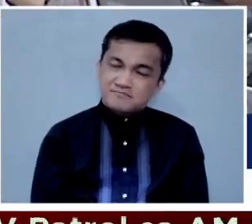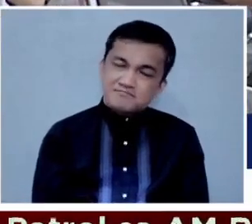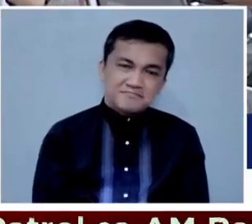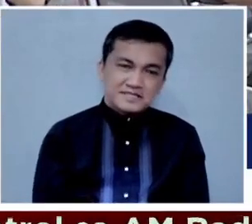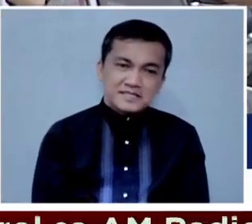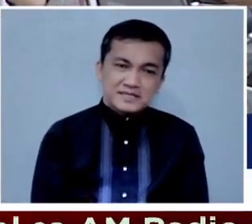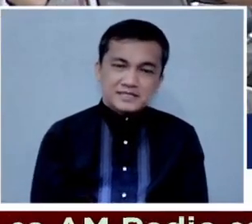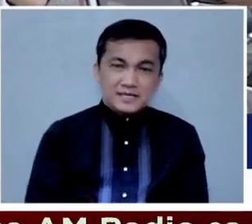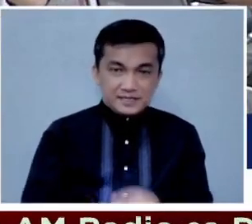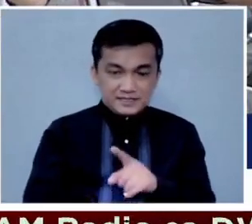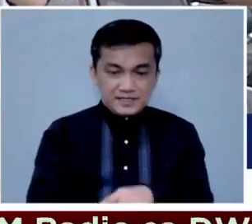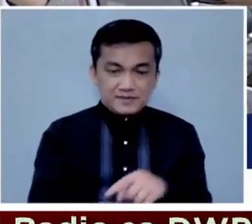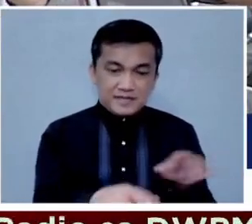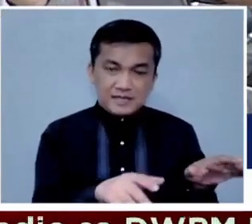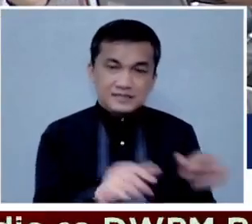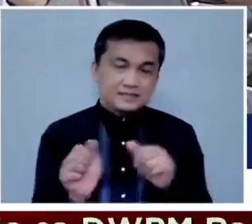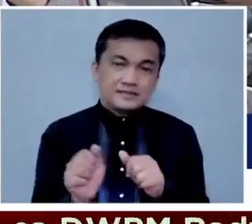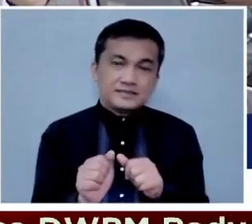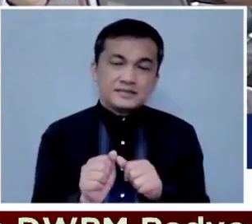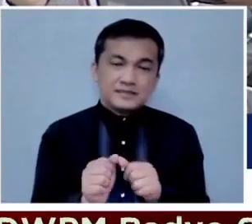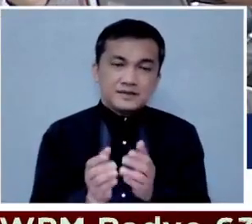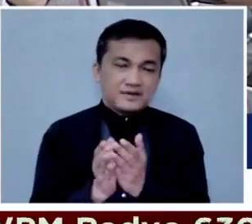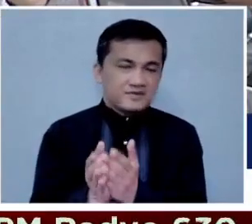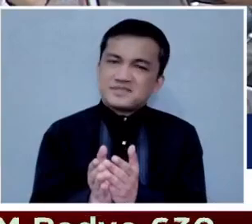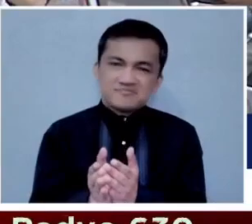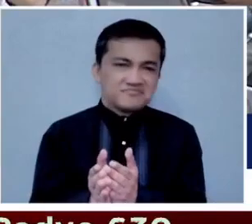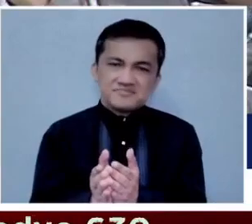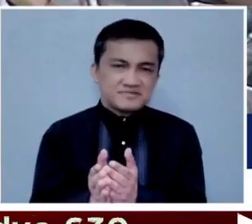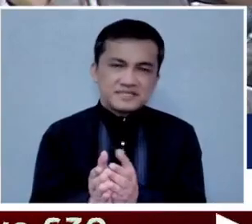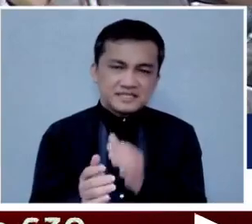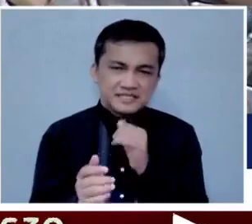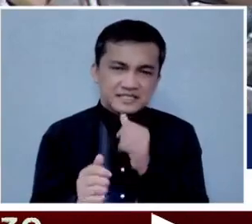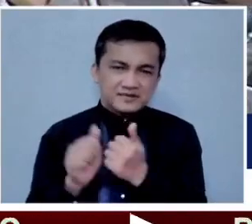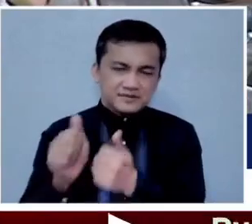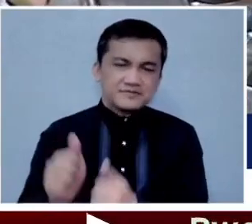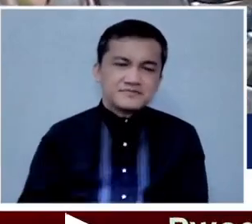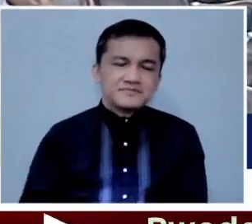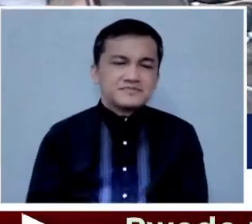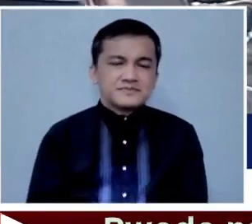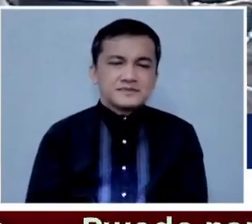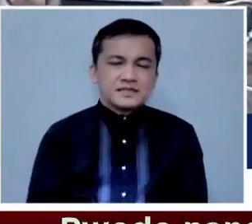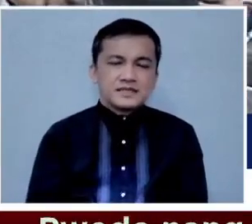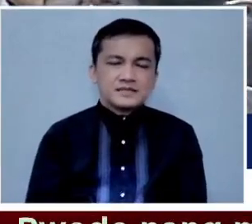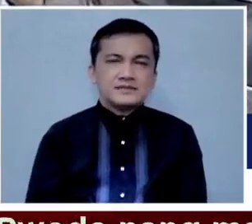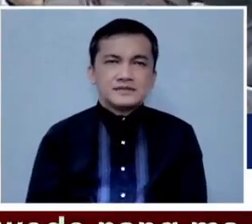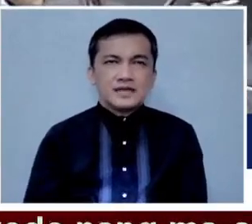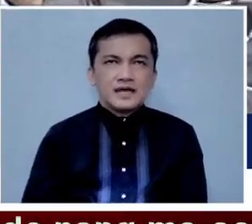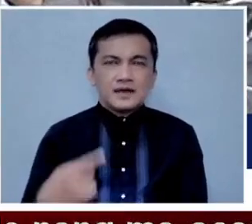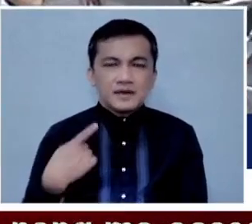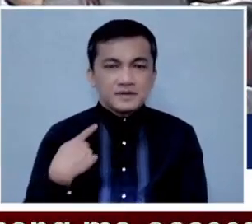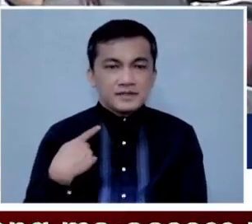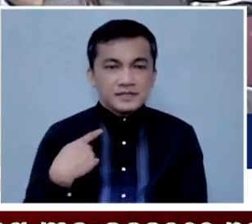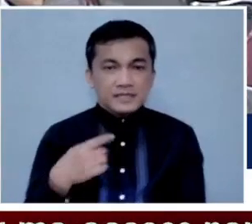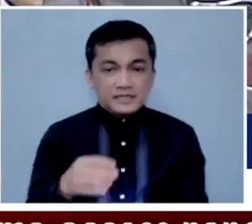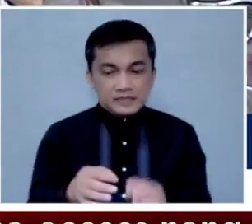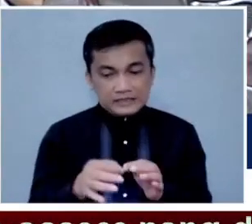ng alis ng barko ay hindi na din susunod dahil nakakaroon niya ng mga